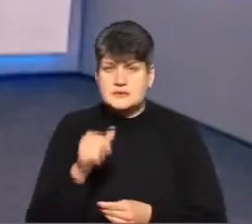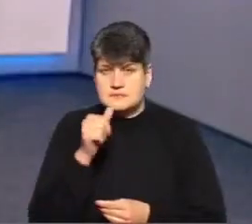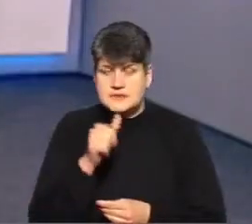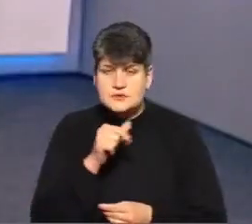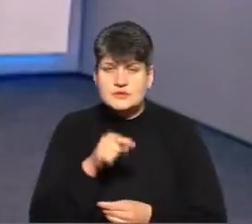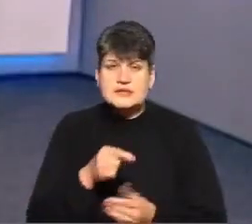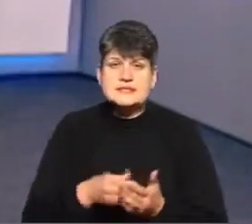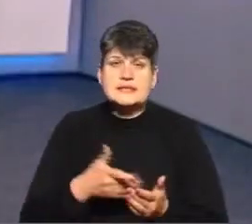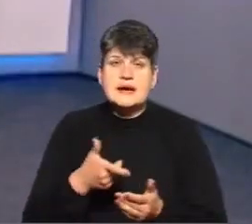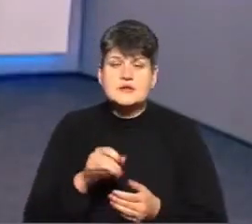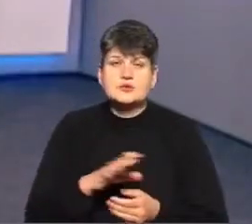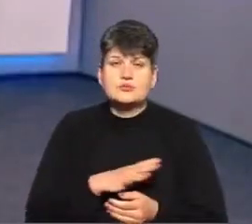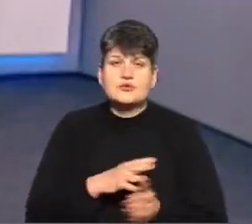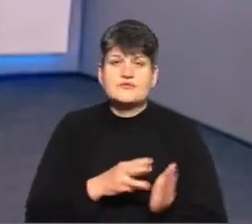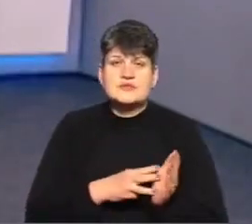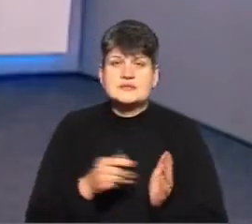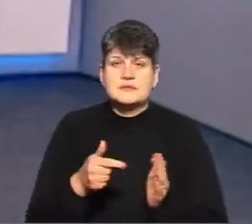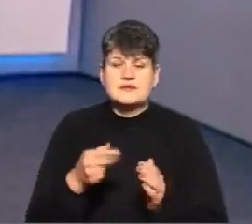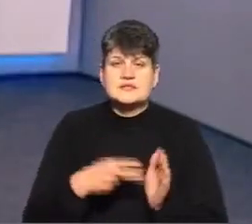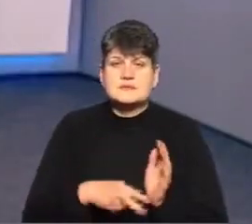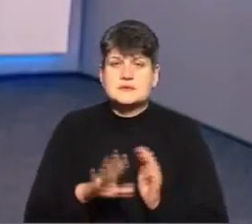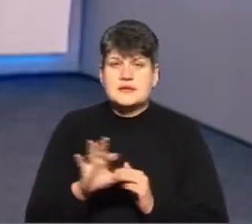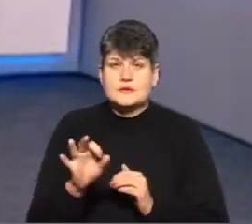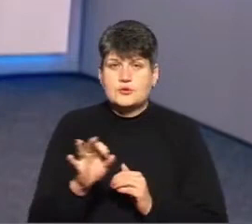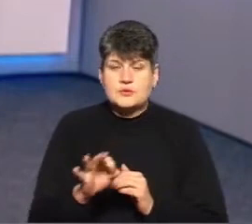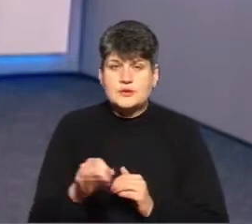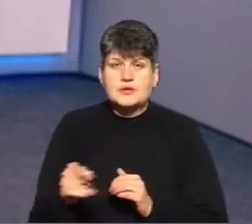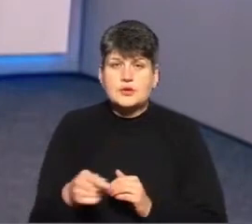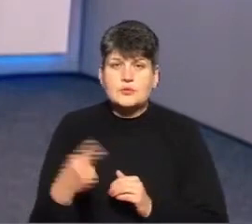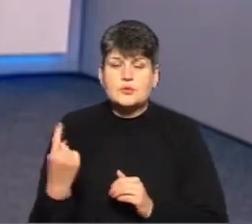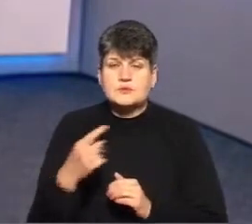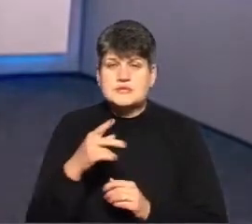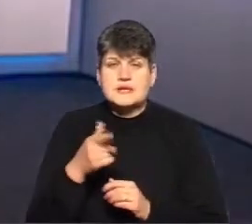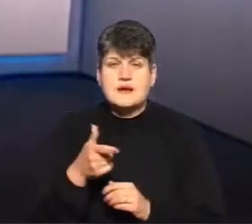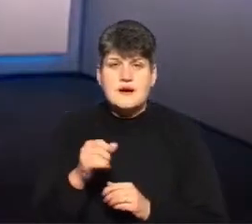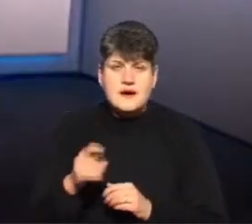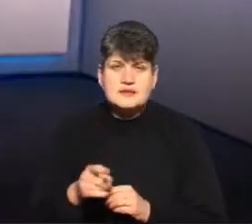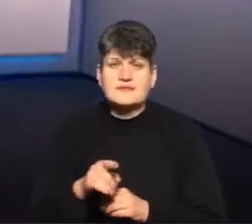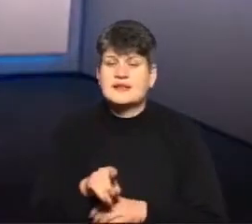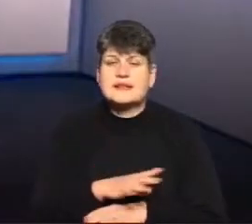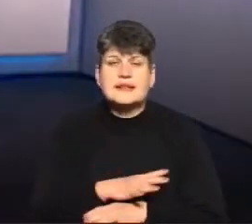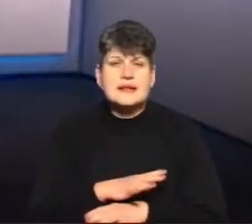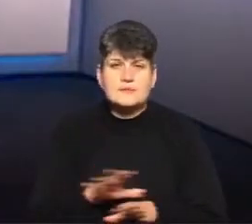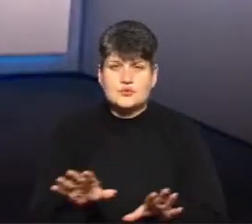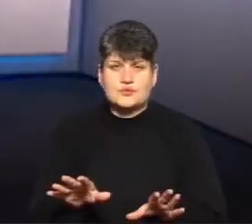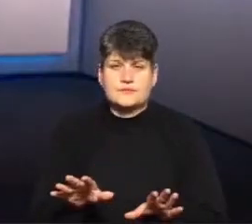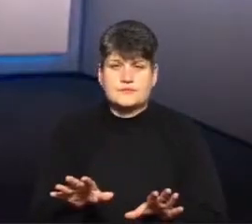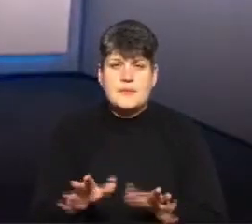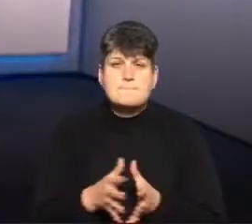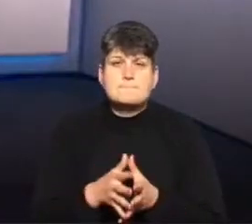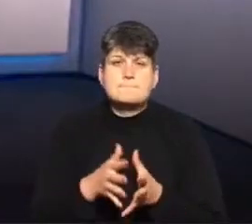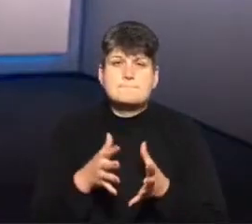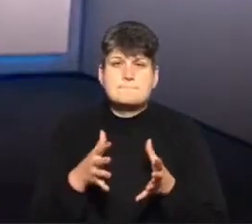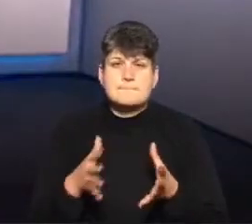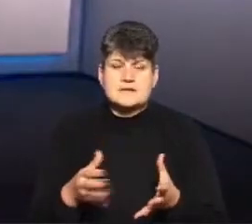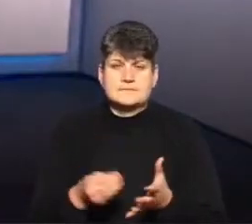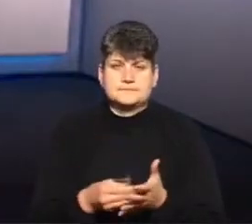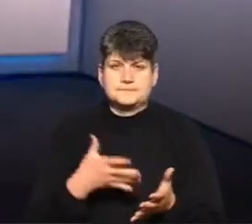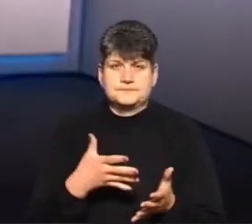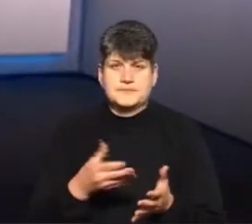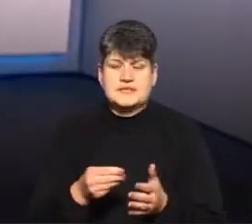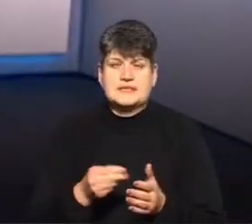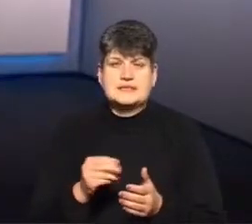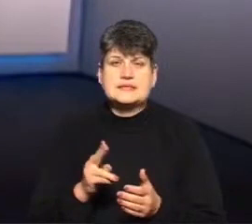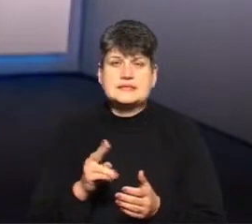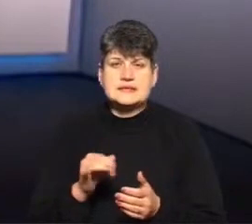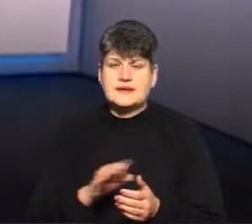8 гривень 75 копійок. Тобто Тернопільський облгаз, він не був максимально з дорогою ціною, не 10,80, так як